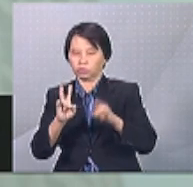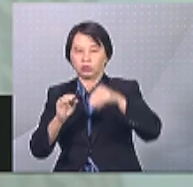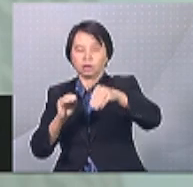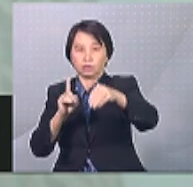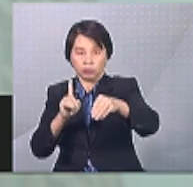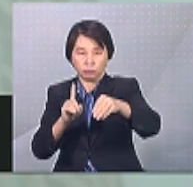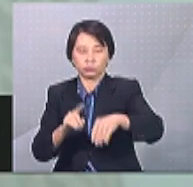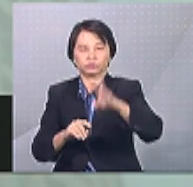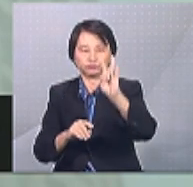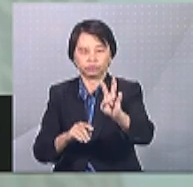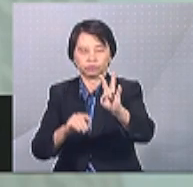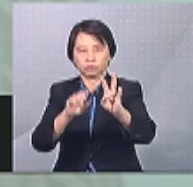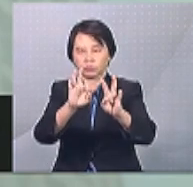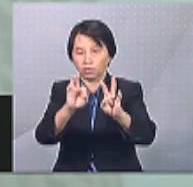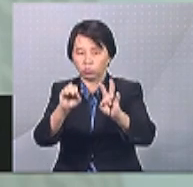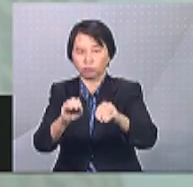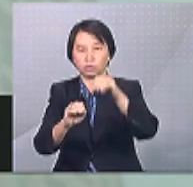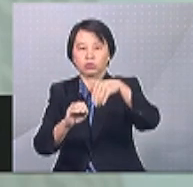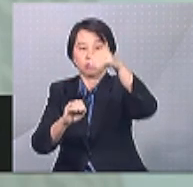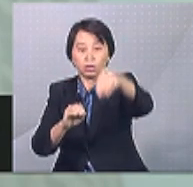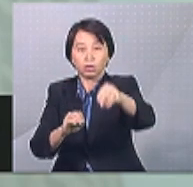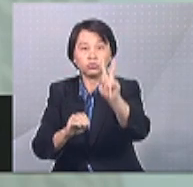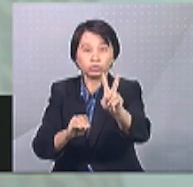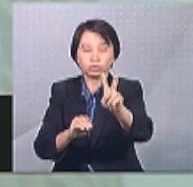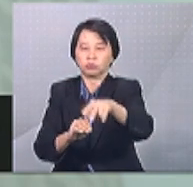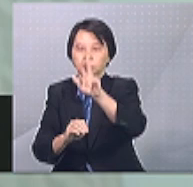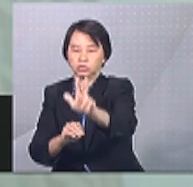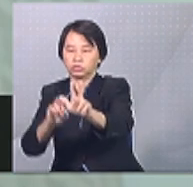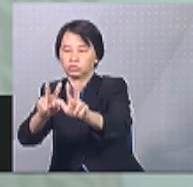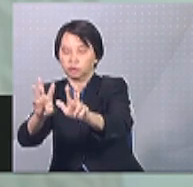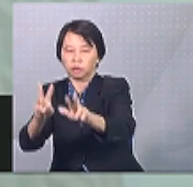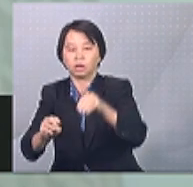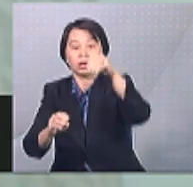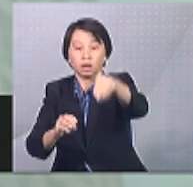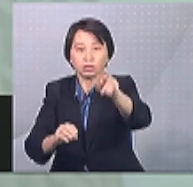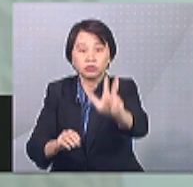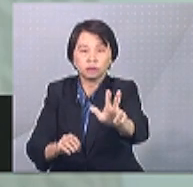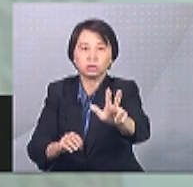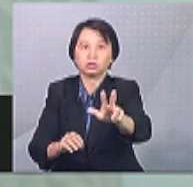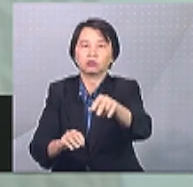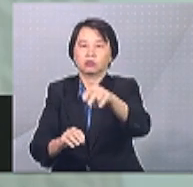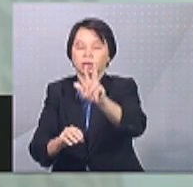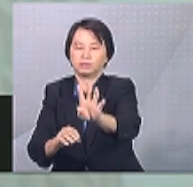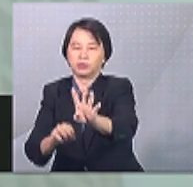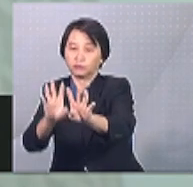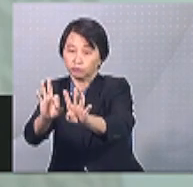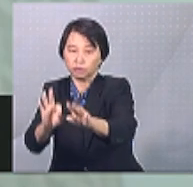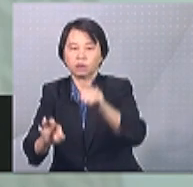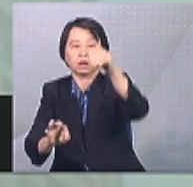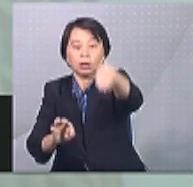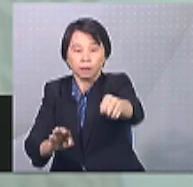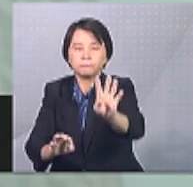pertama 790, generasi kedua 326, generasi ketiga 49, dan